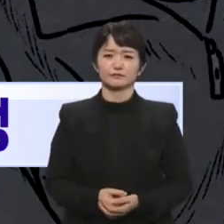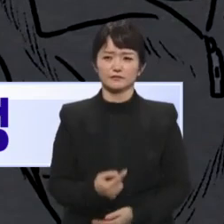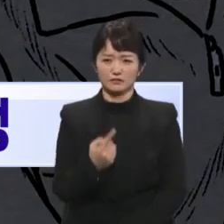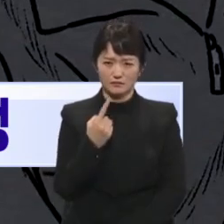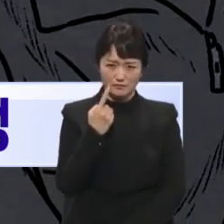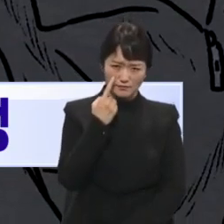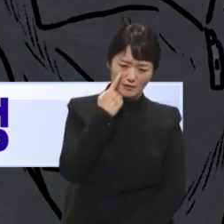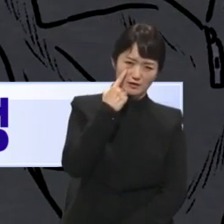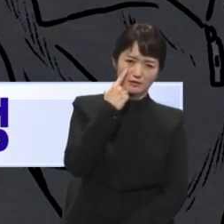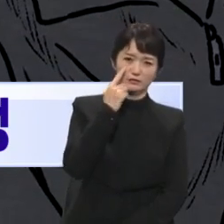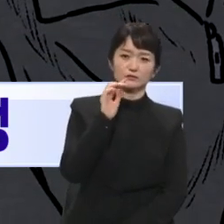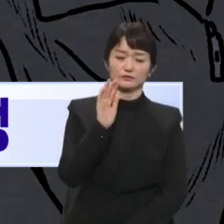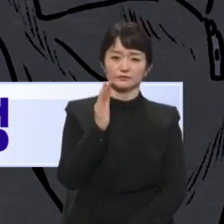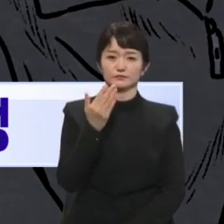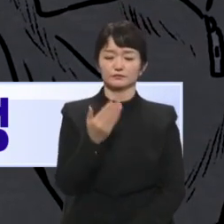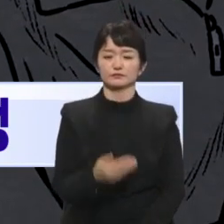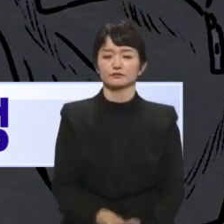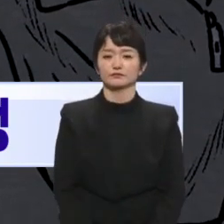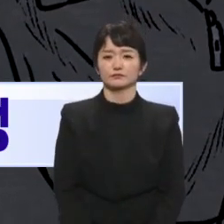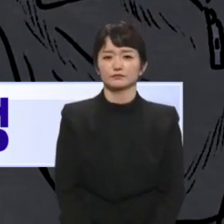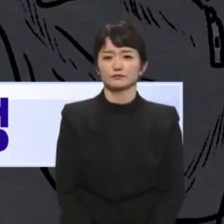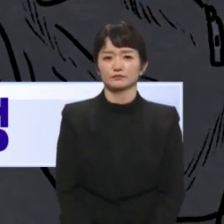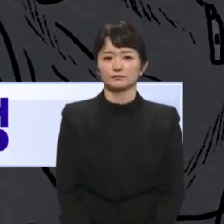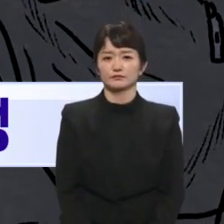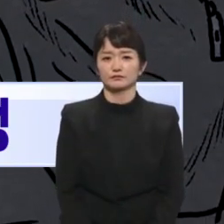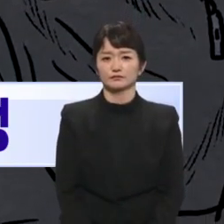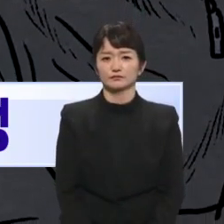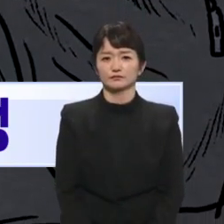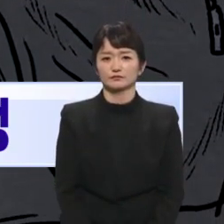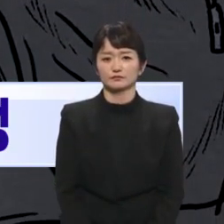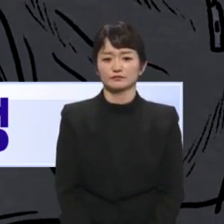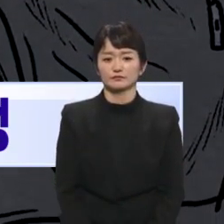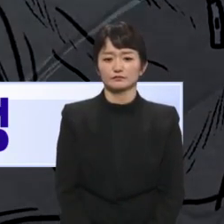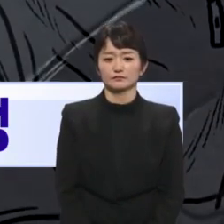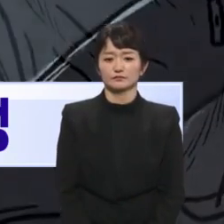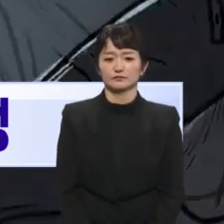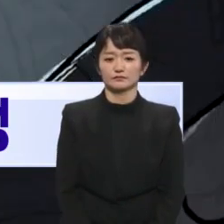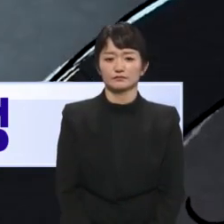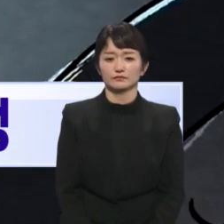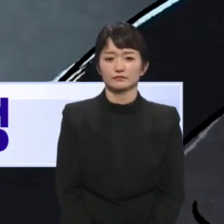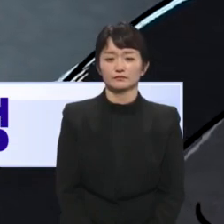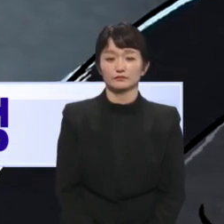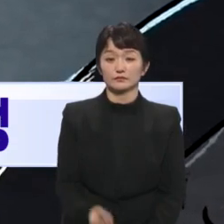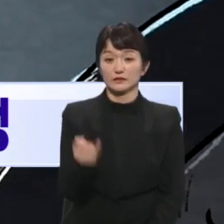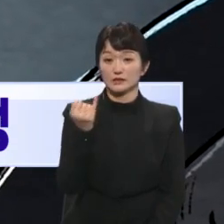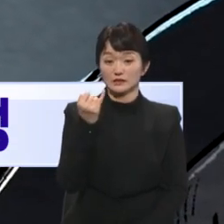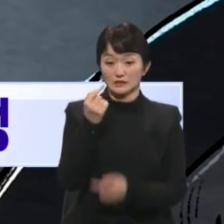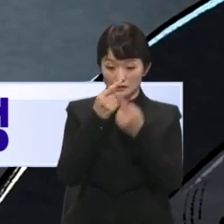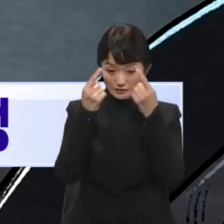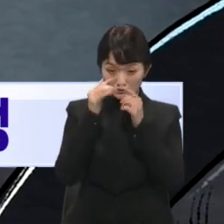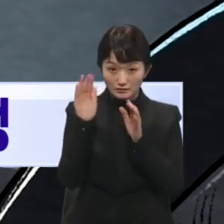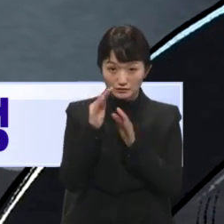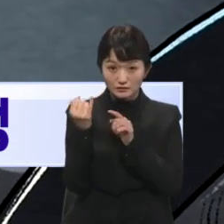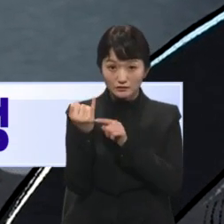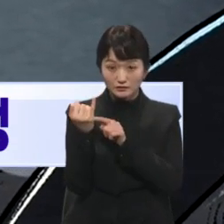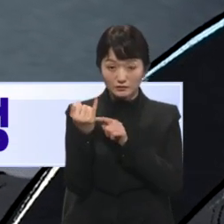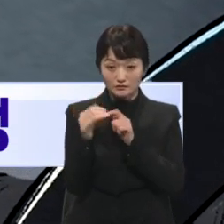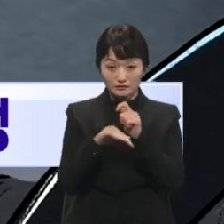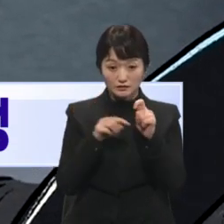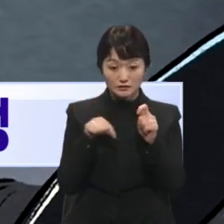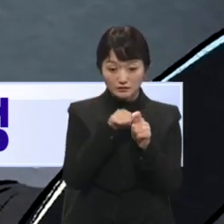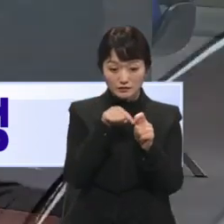많이 됐는데 일단 그 이대 용사님 그 당시 여대생이 이제 택시 안에서 남자 친구에게